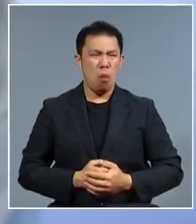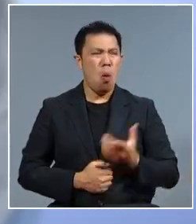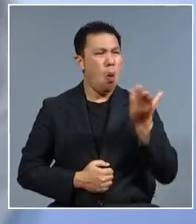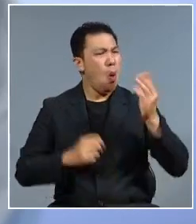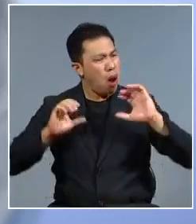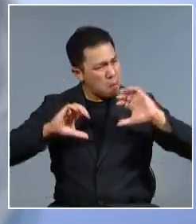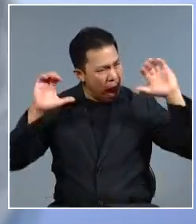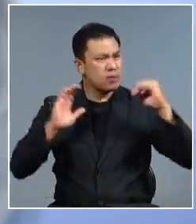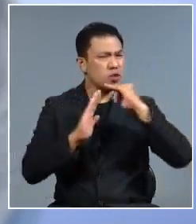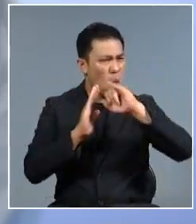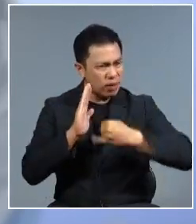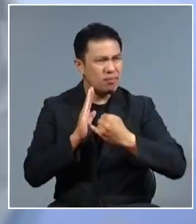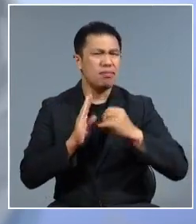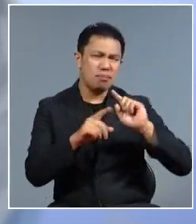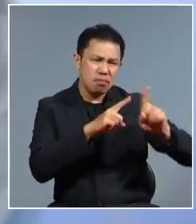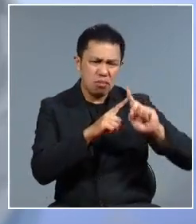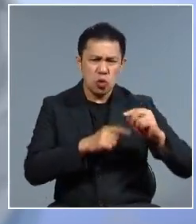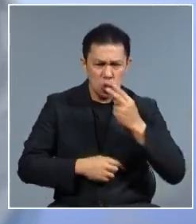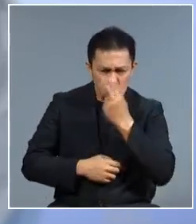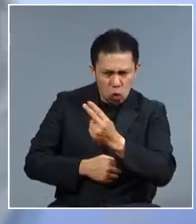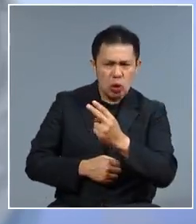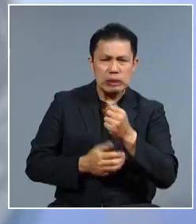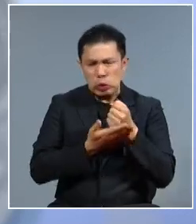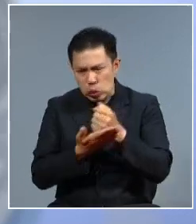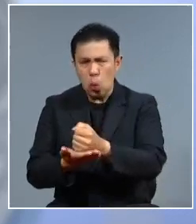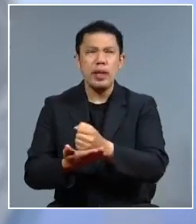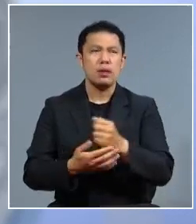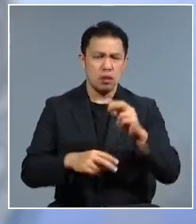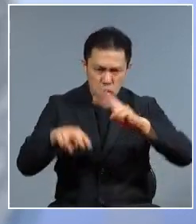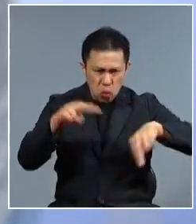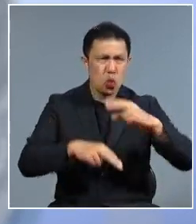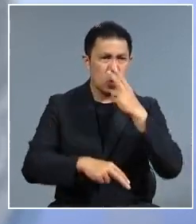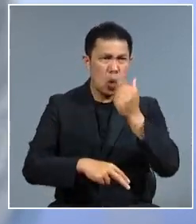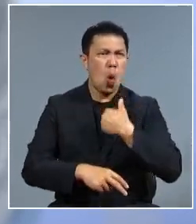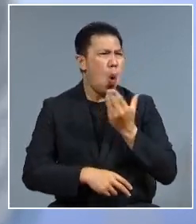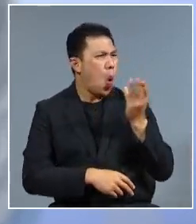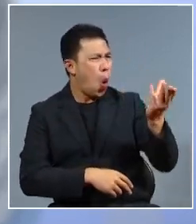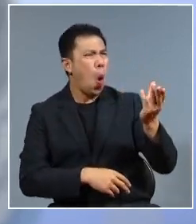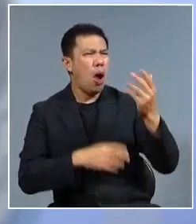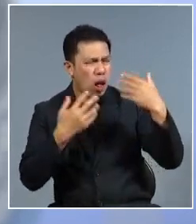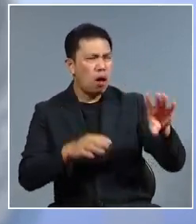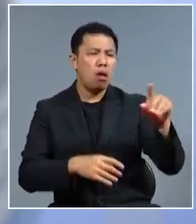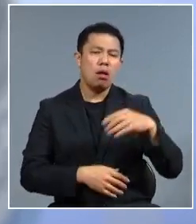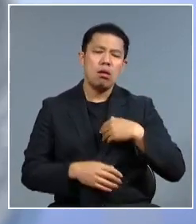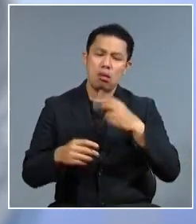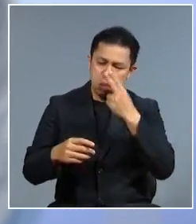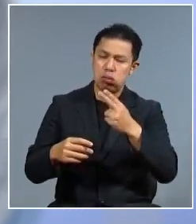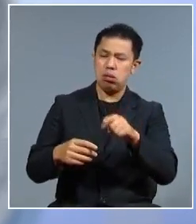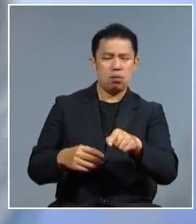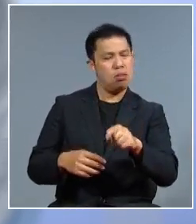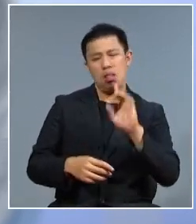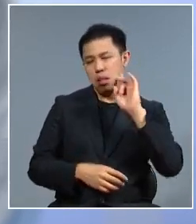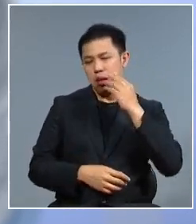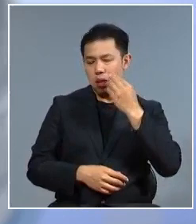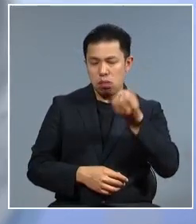าครัฐระดับจังหวัดเนี่ยได้เล็งเห็นด้วยอยากให้มองด้วยเวลาเขาขอไปปุ๊บบางทีท่านไปทิ้งเรื่องพอเป็นข่าวขึ้นมาปุ๊บเนี่ย